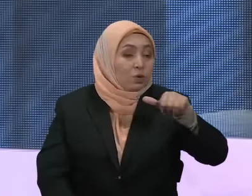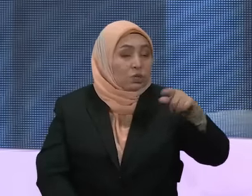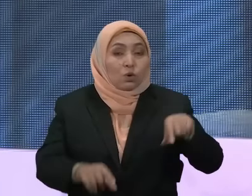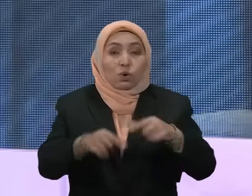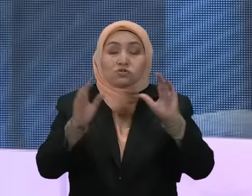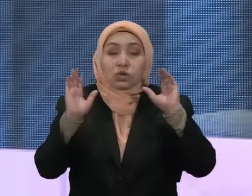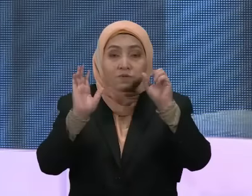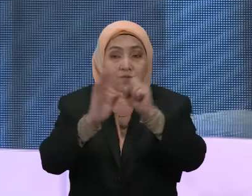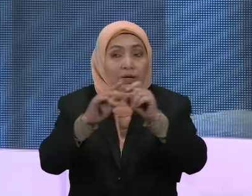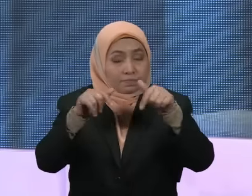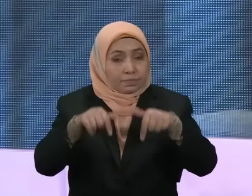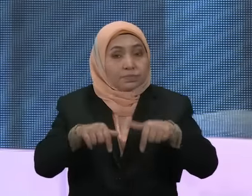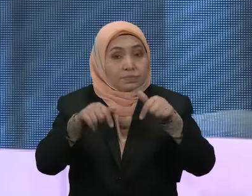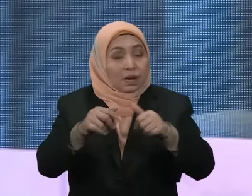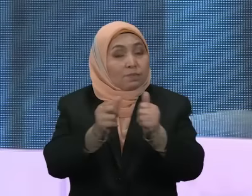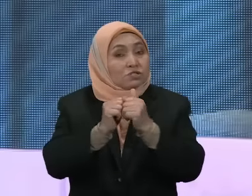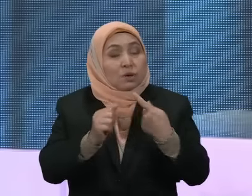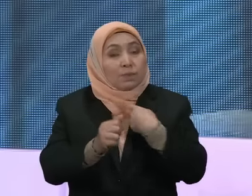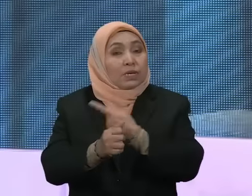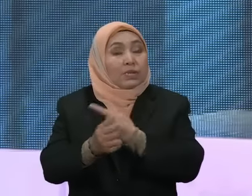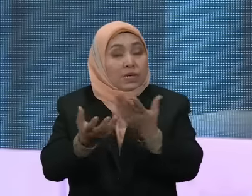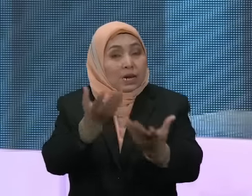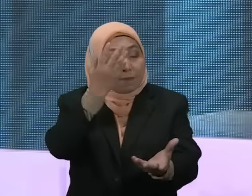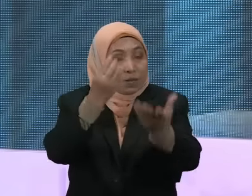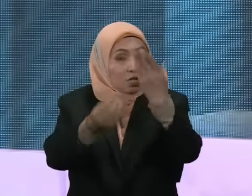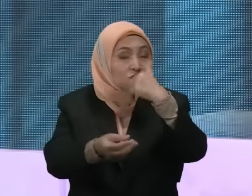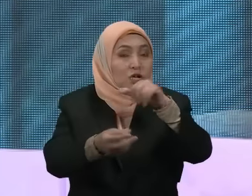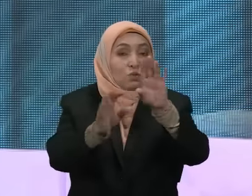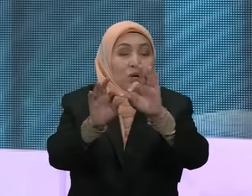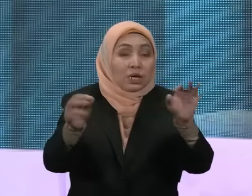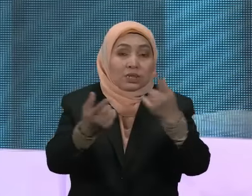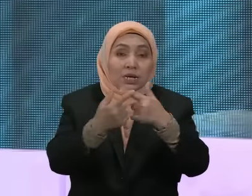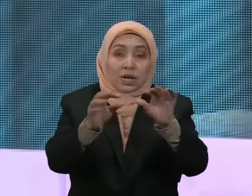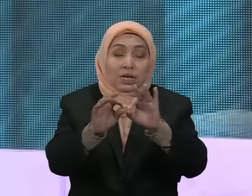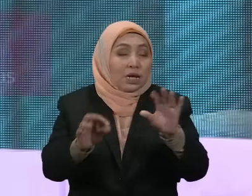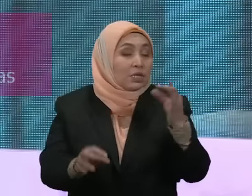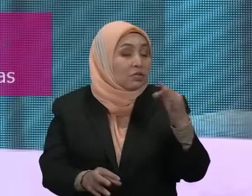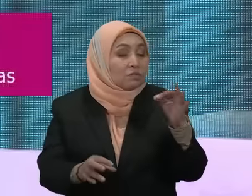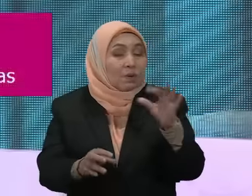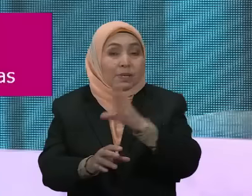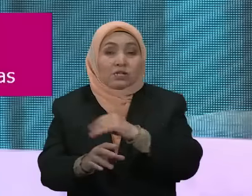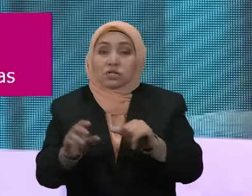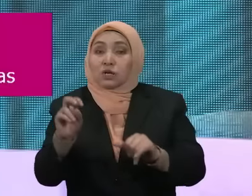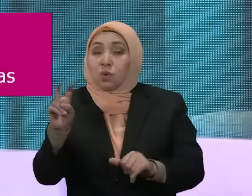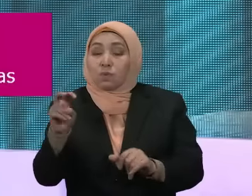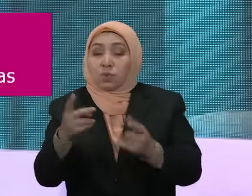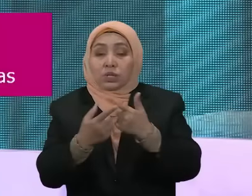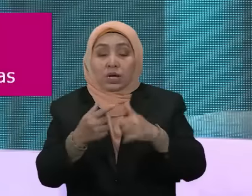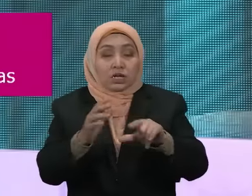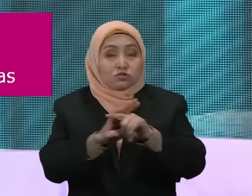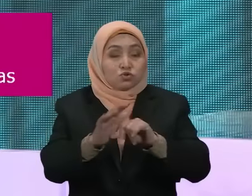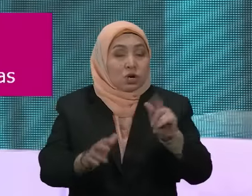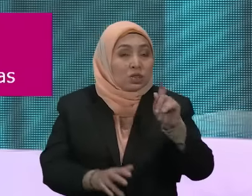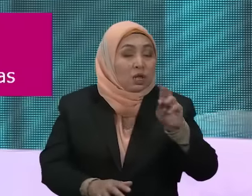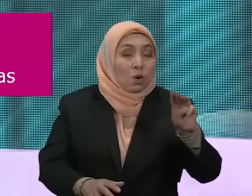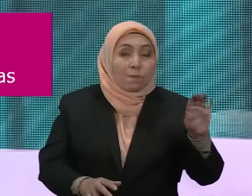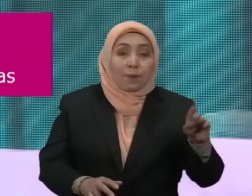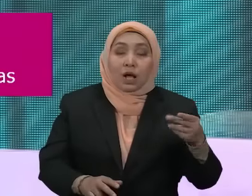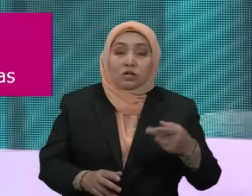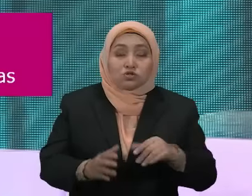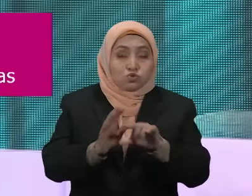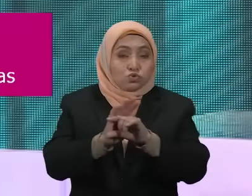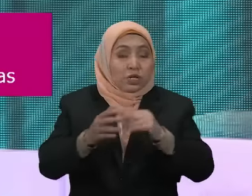Salat Infak pada hari ini. Sama-sama kita ingin mendalami dua ayat daripada ayat yang ke-19 dan 20 daripada surah At-Taubah, surah